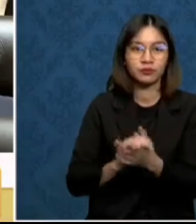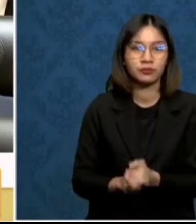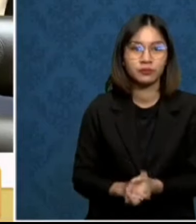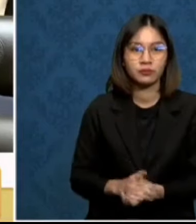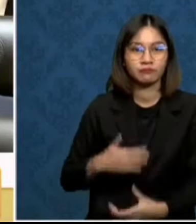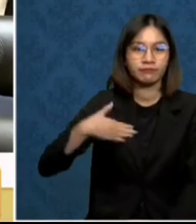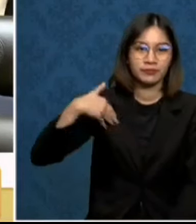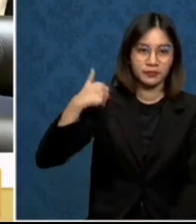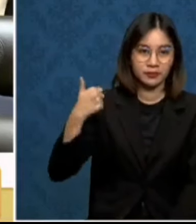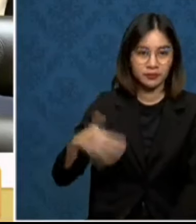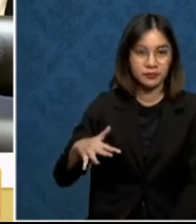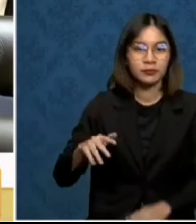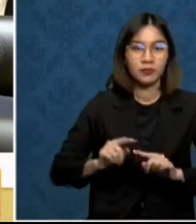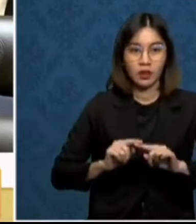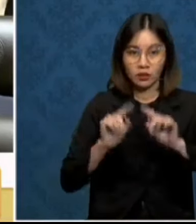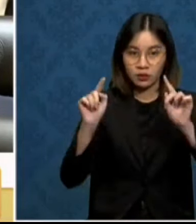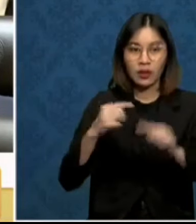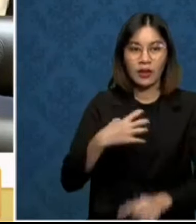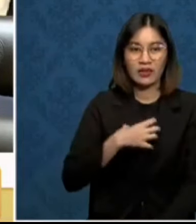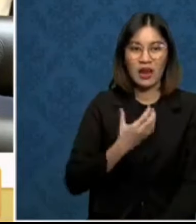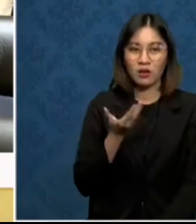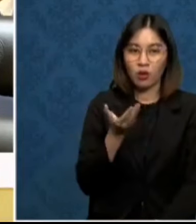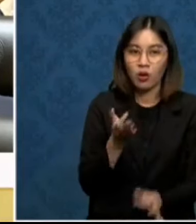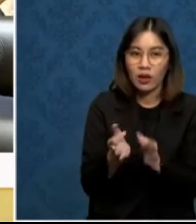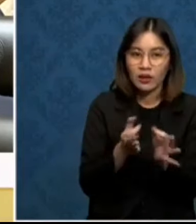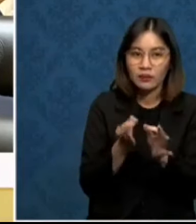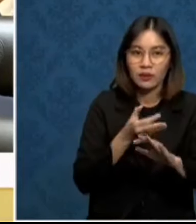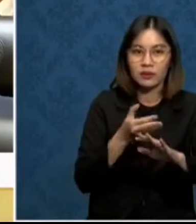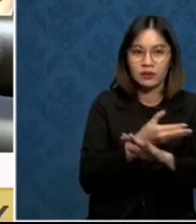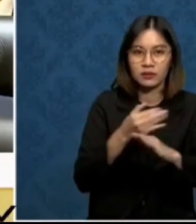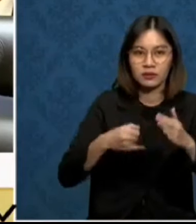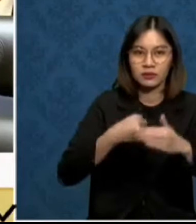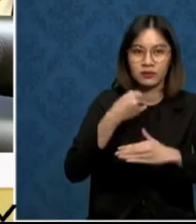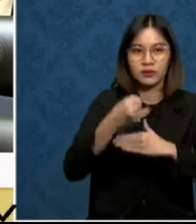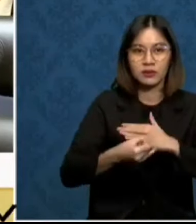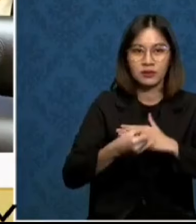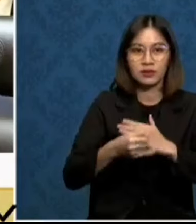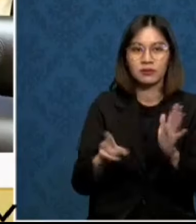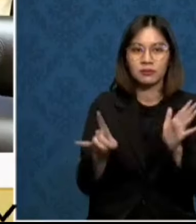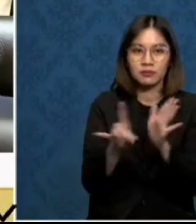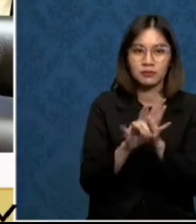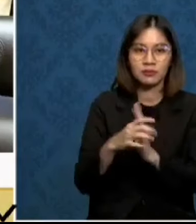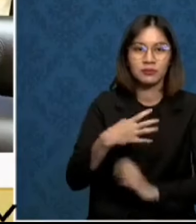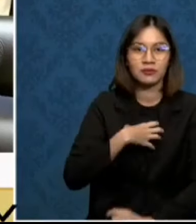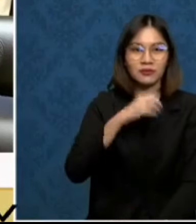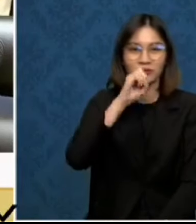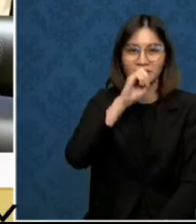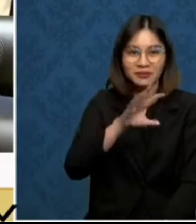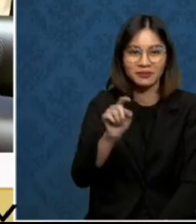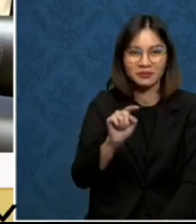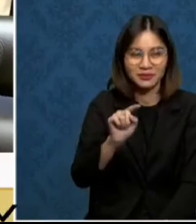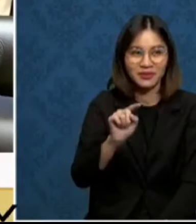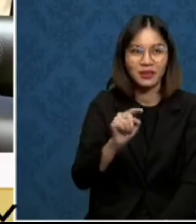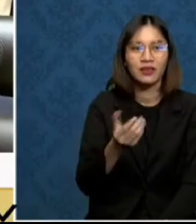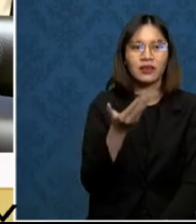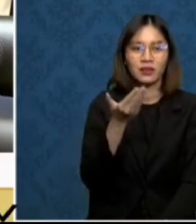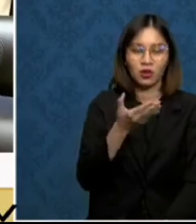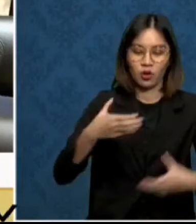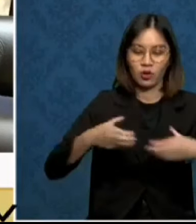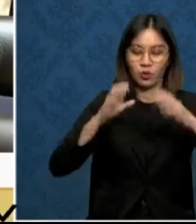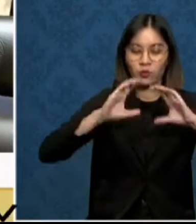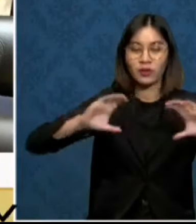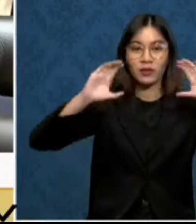ด้านแต่สิ่งหนึ่งที่อยากขอกราบเรียนก่อนจบสุดท้ายก็คืออยากจะบอกสั้นๆว่าขอให้รัฐบาลได้